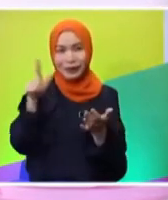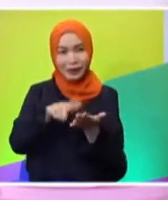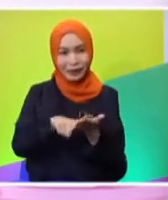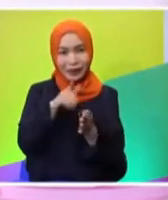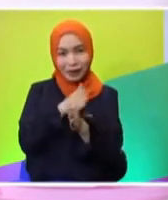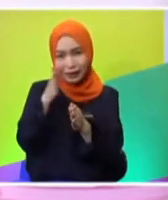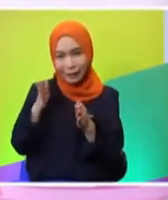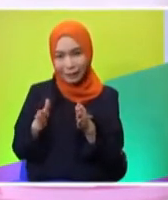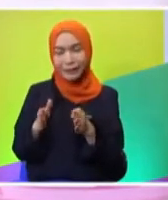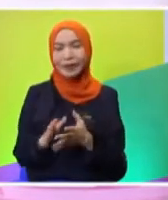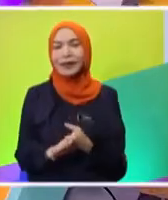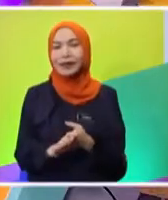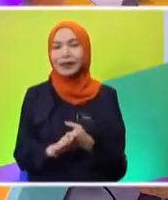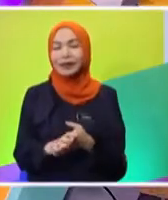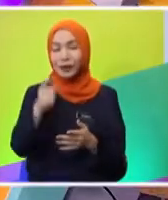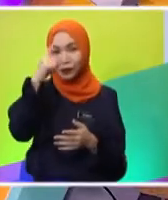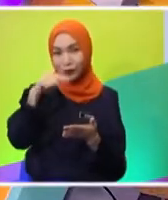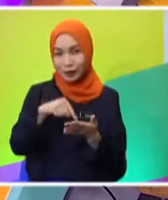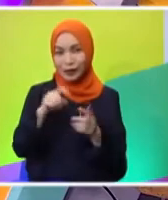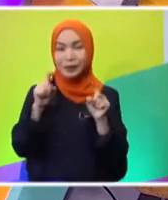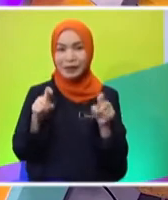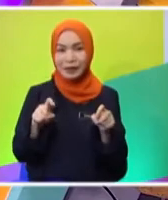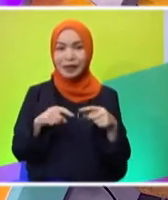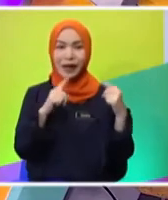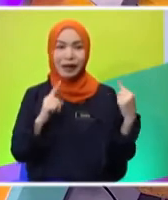orang untuk yang ini kena hati-hati buka nya